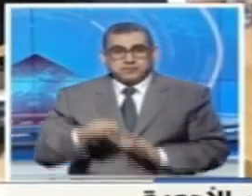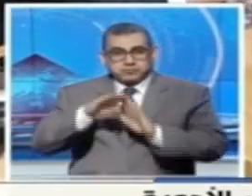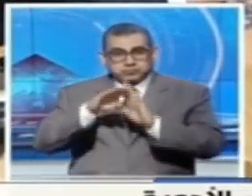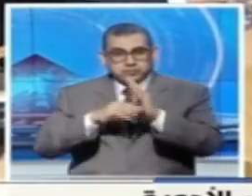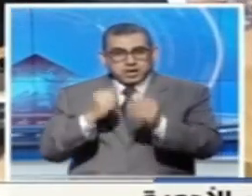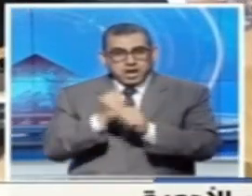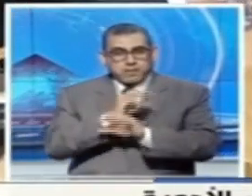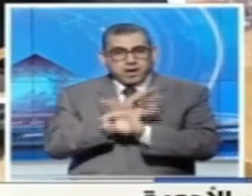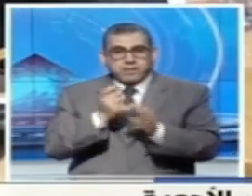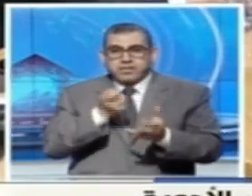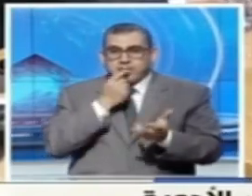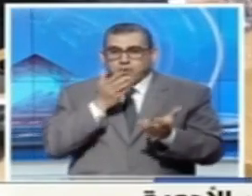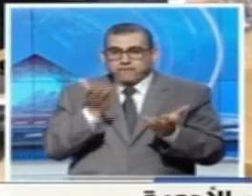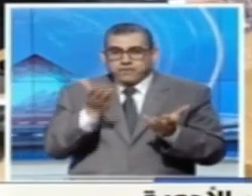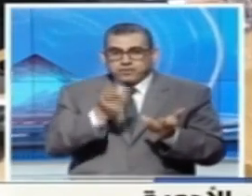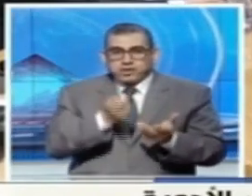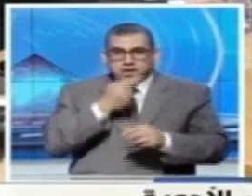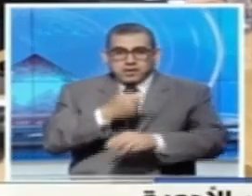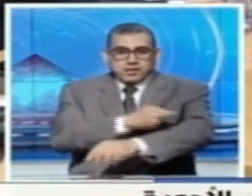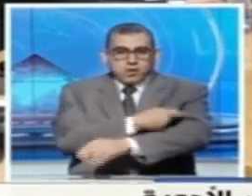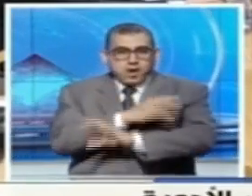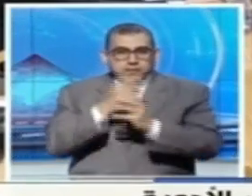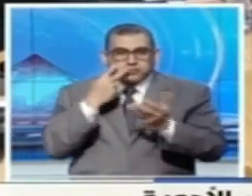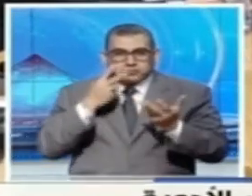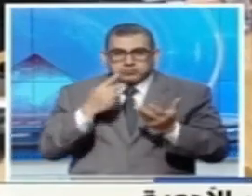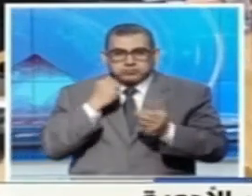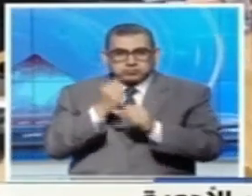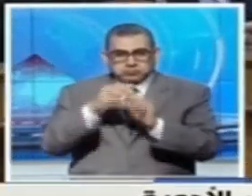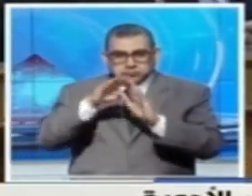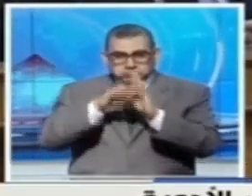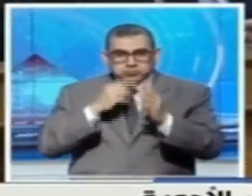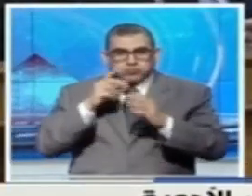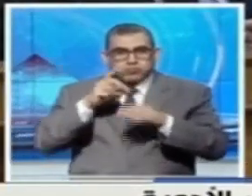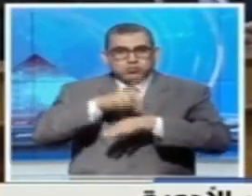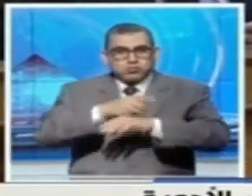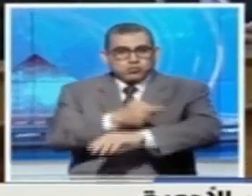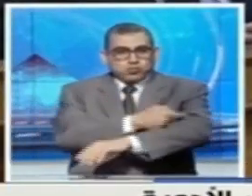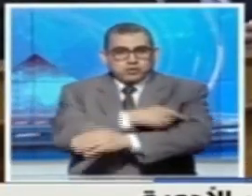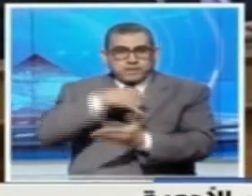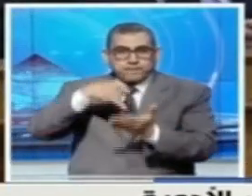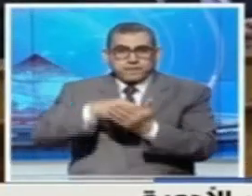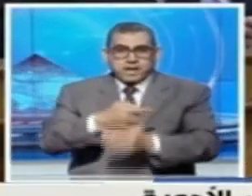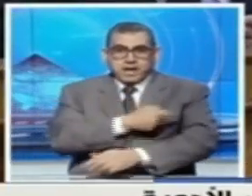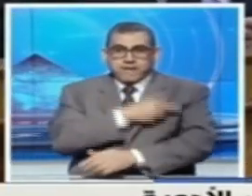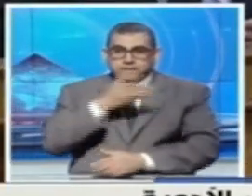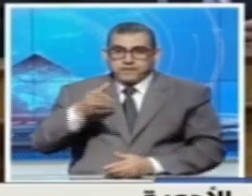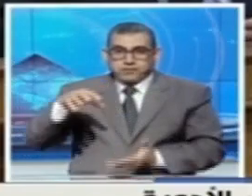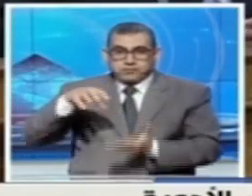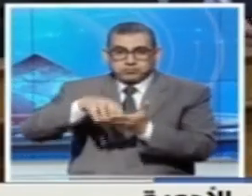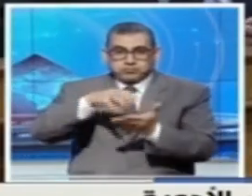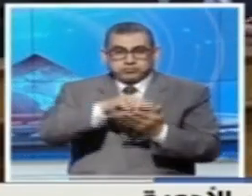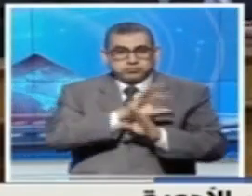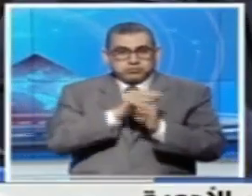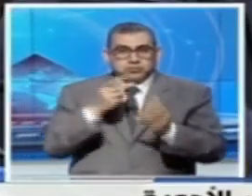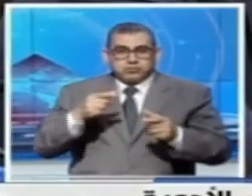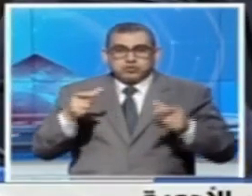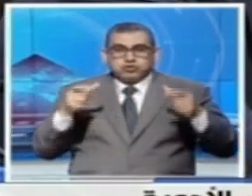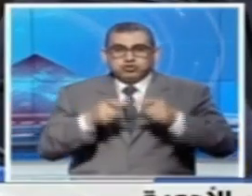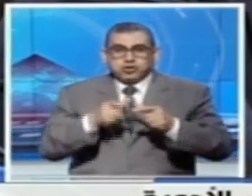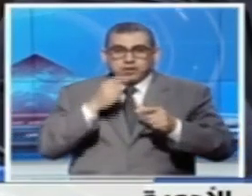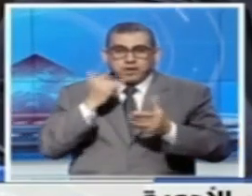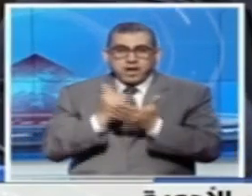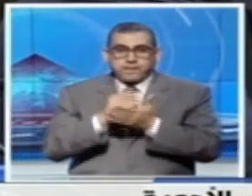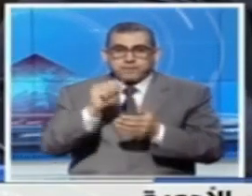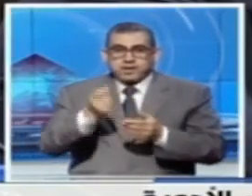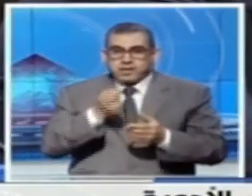توفير الأدوية والمستلزمات الطبية بشكل آمن للمواطنين بالمستشفيات والمراكز العلاجية أينما كانوا، عقدت شعبة المستلزمات